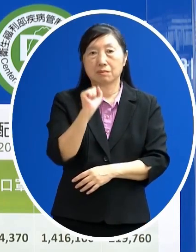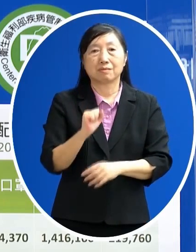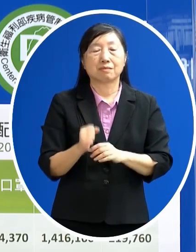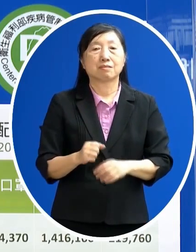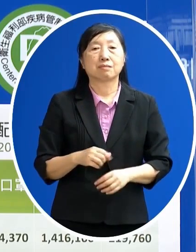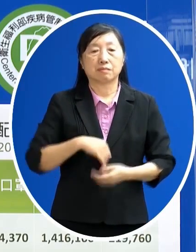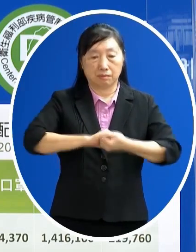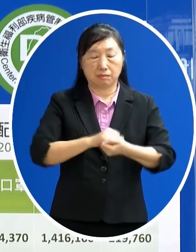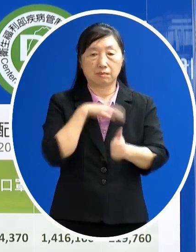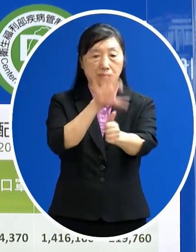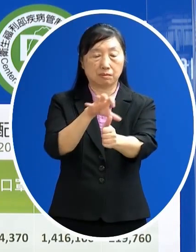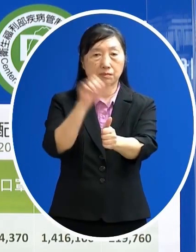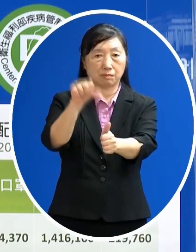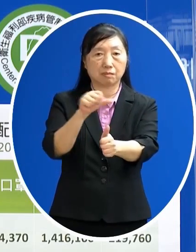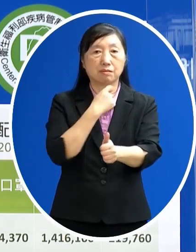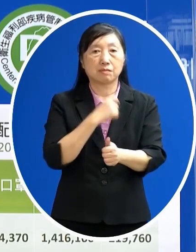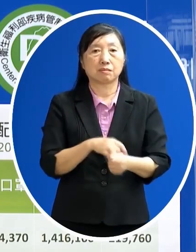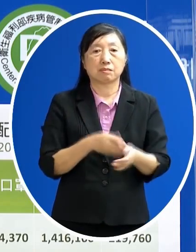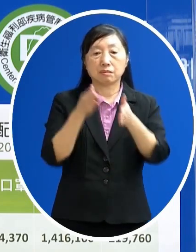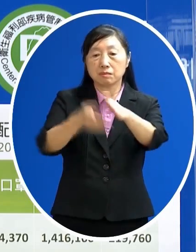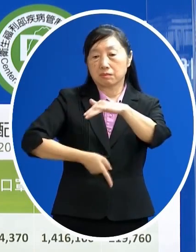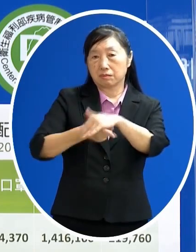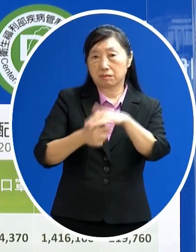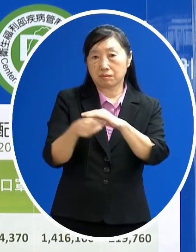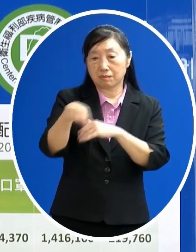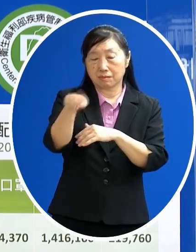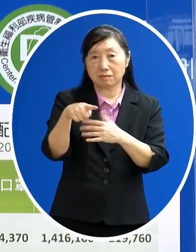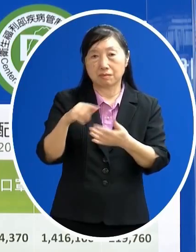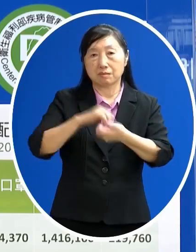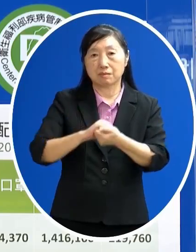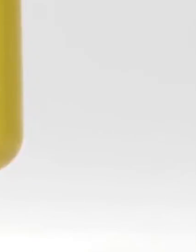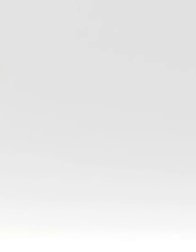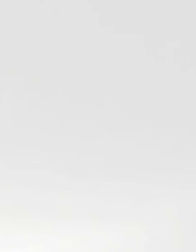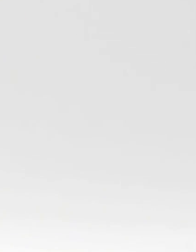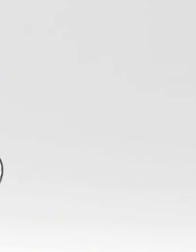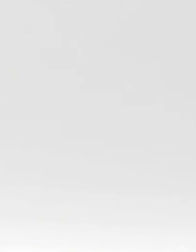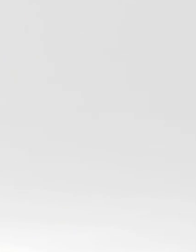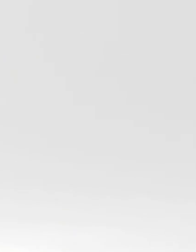定要严厉的谴责。那对于不法的，我们一定依法来做处理。